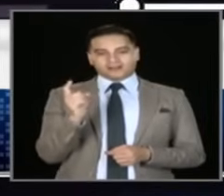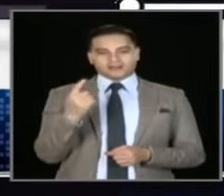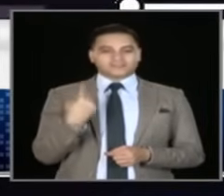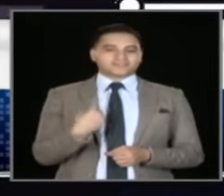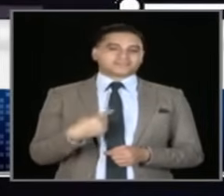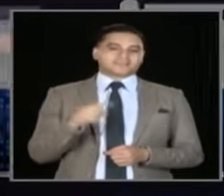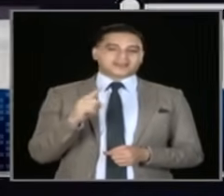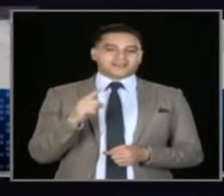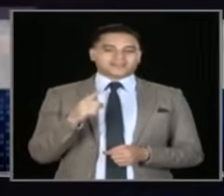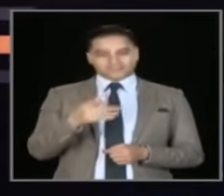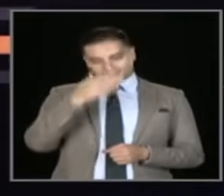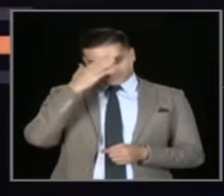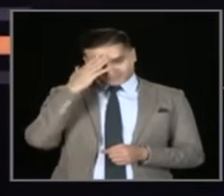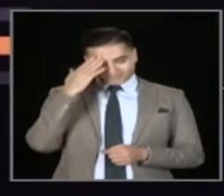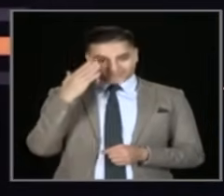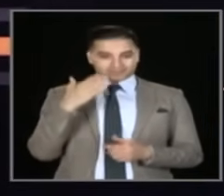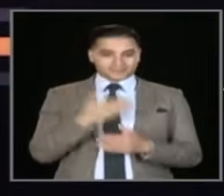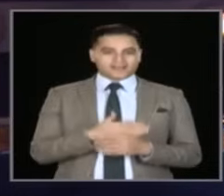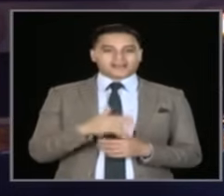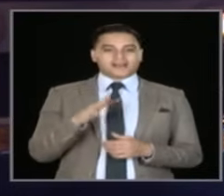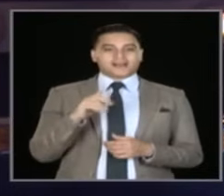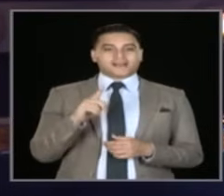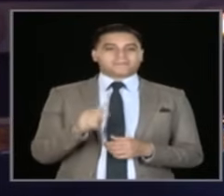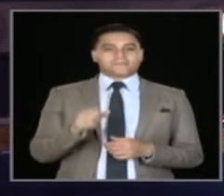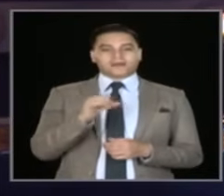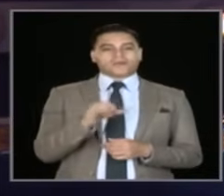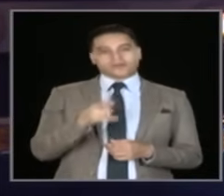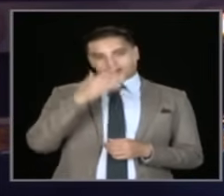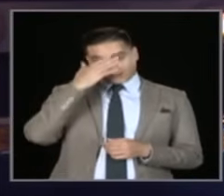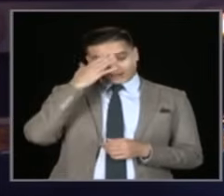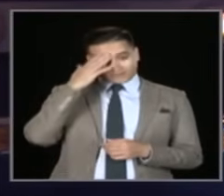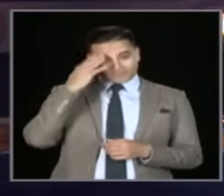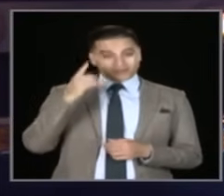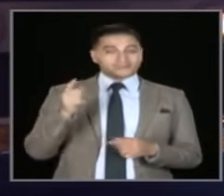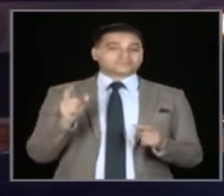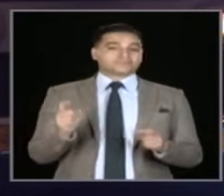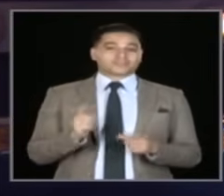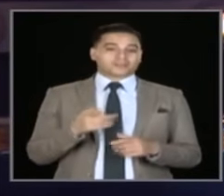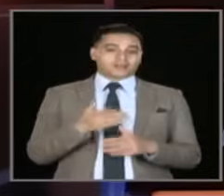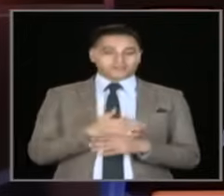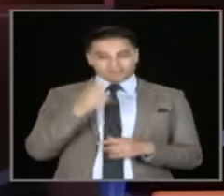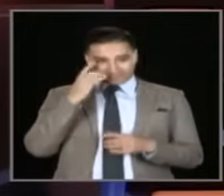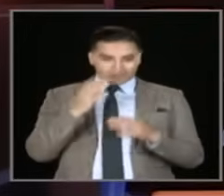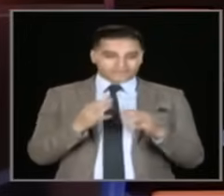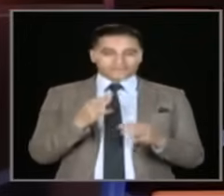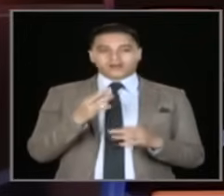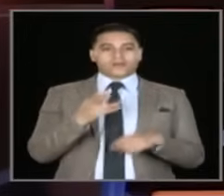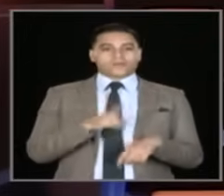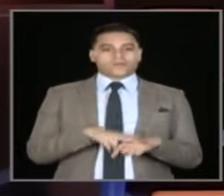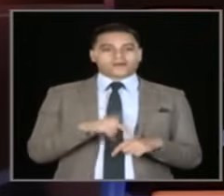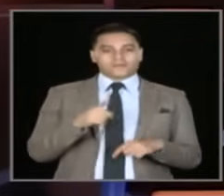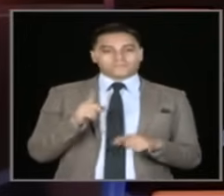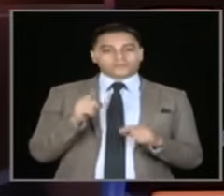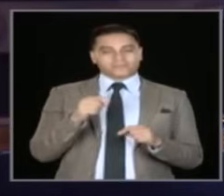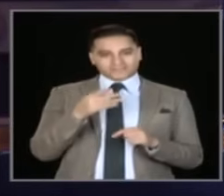مولدرز. طبعا نفس اللحظة الباوي، لا لا هو عنده خبرة مش هيستنى، هو بيفكر. هو كمان اللي الباوي عنده